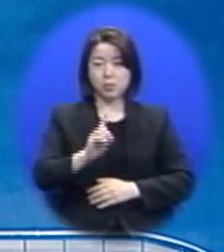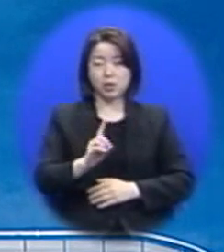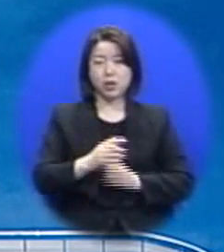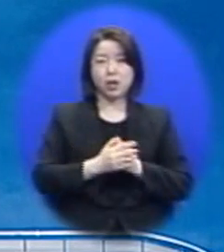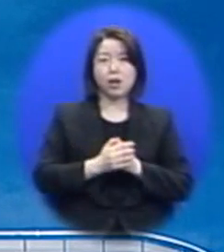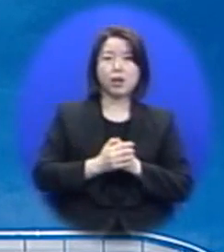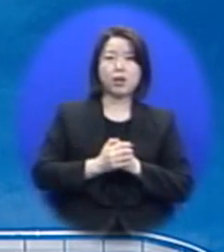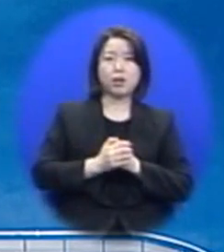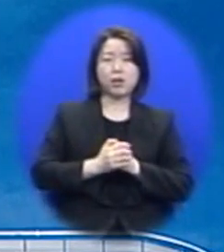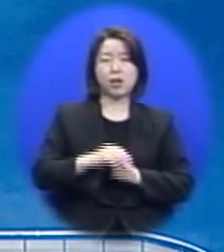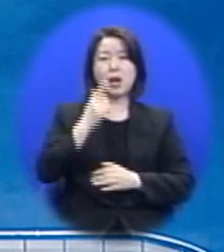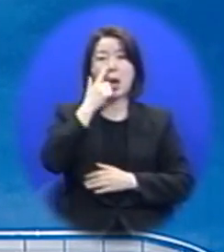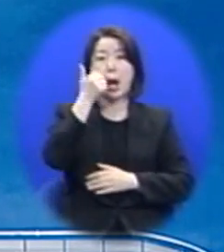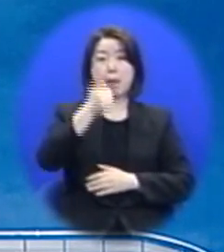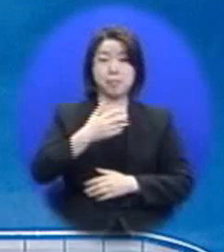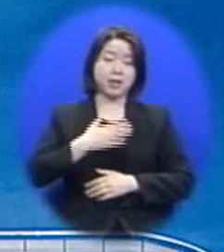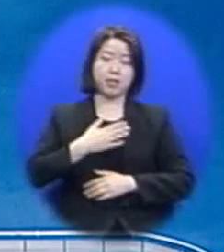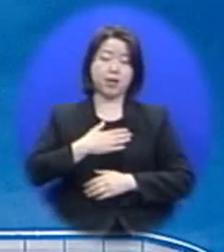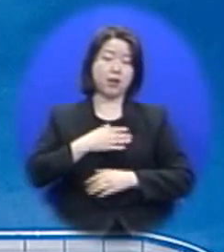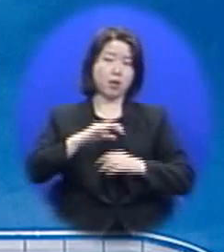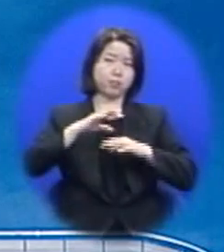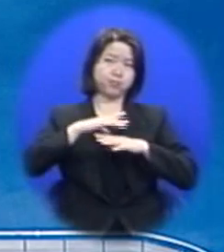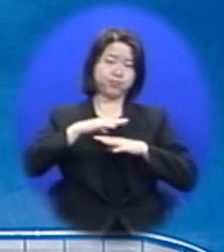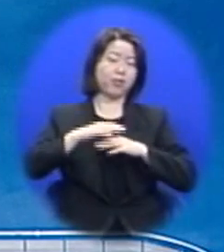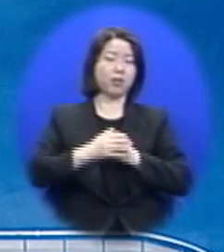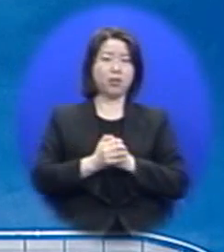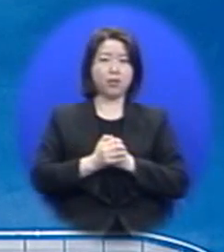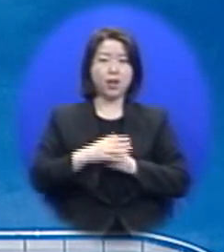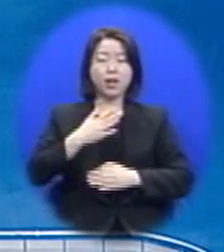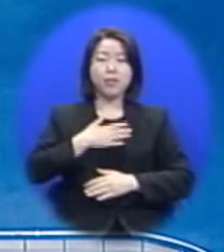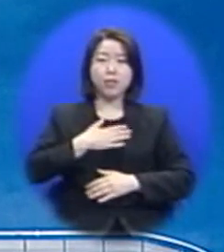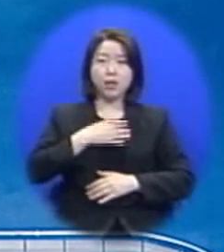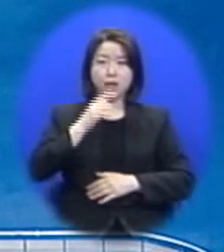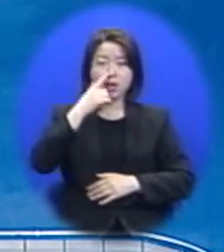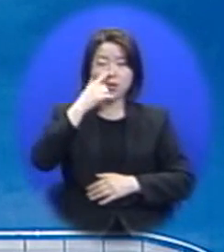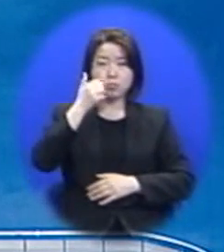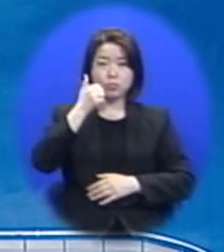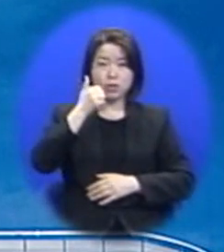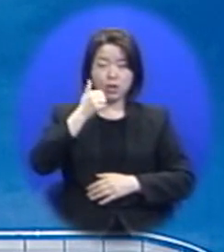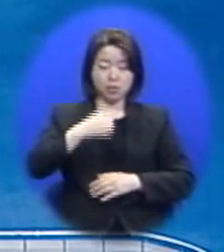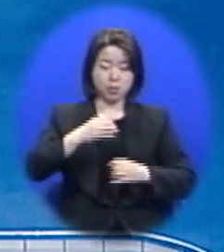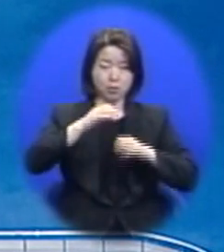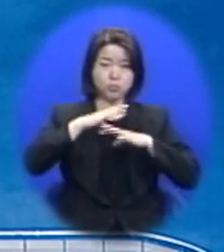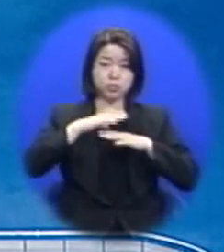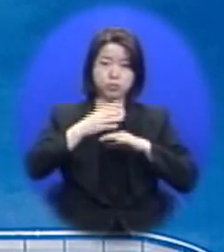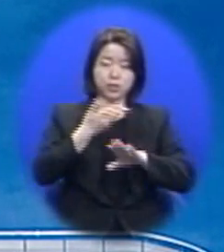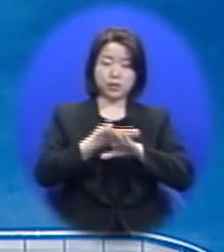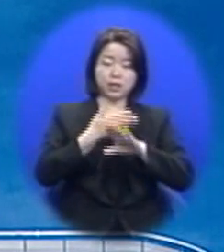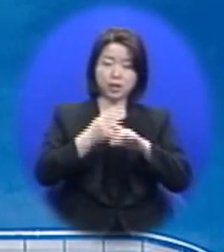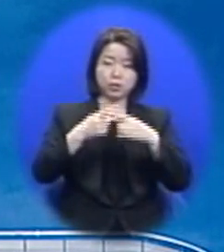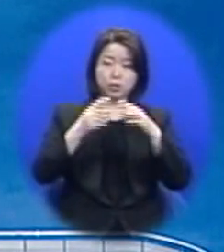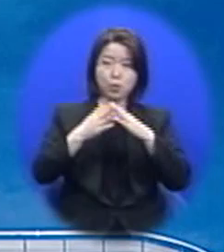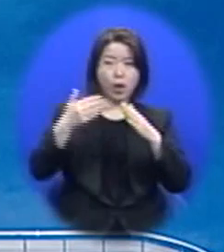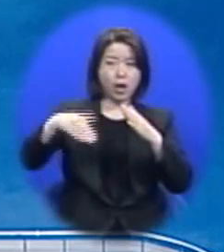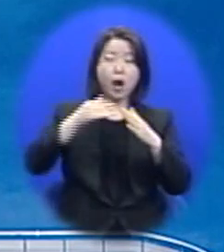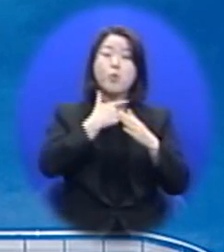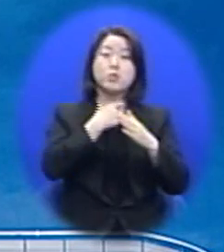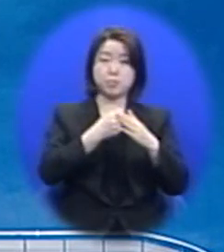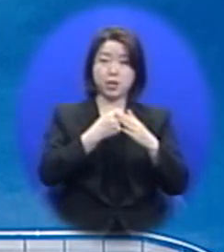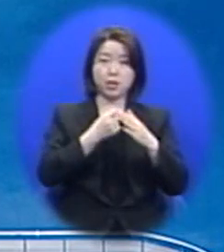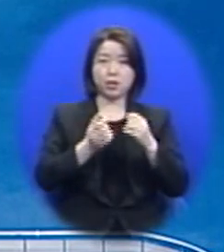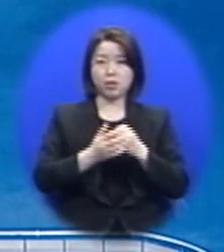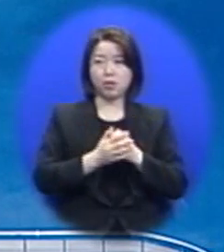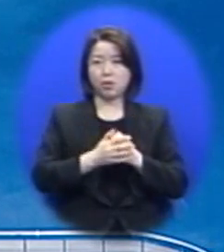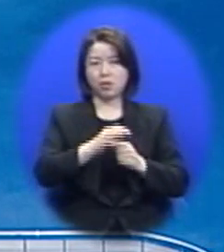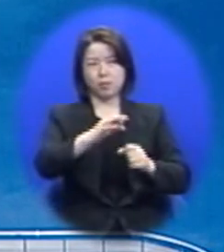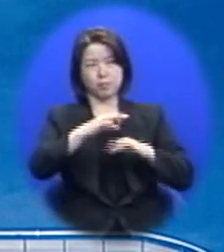제가 무섭다는 거예요. 제가 무서워서 다른 교회에 갔으면 하는 생각을 한다는 겁니다.